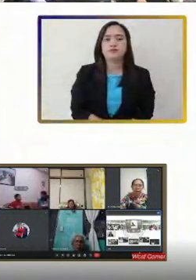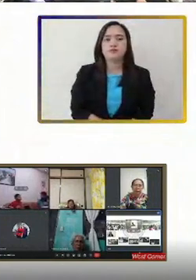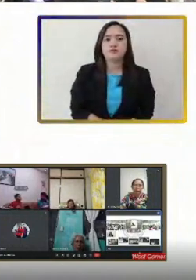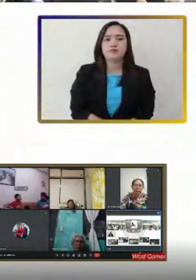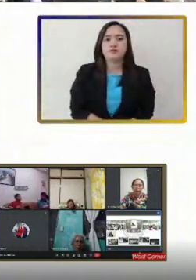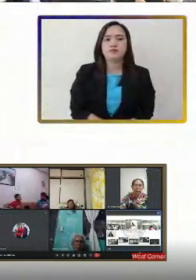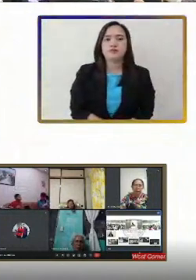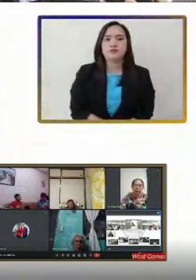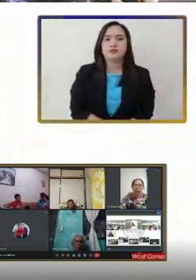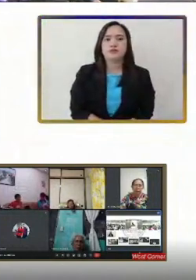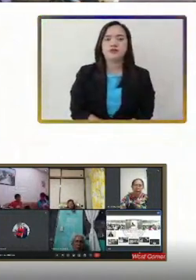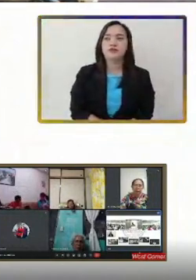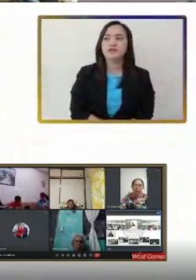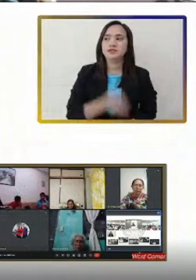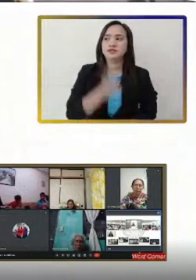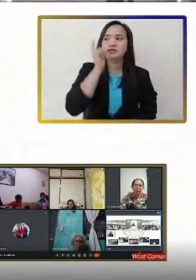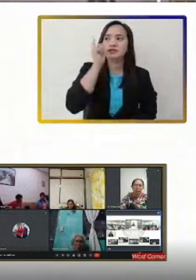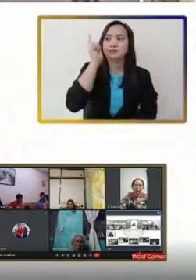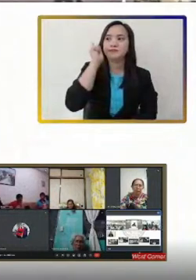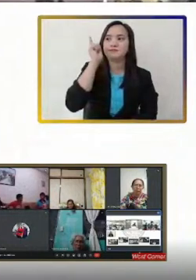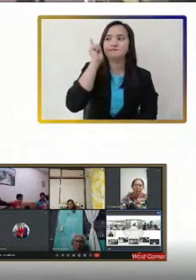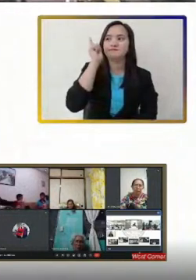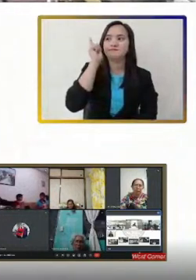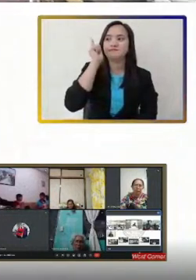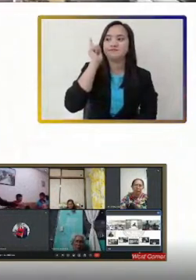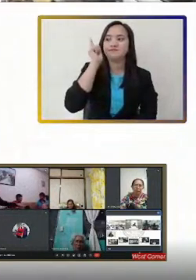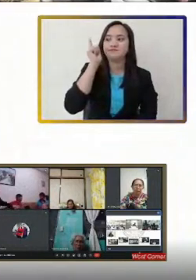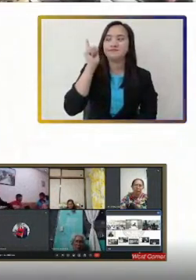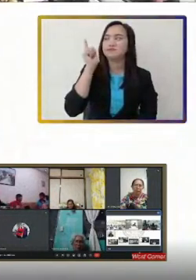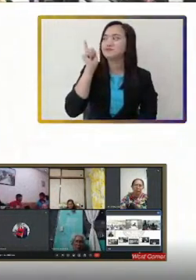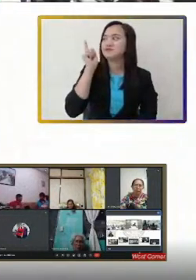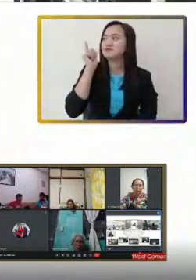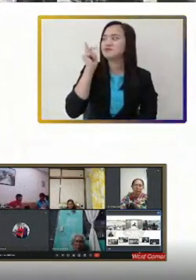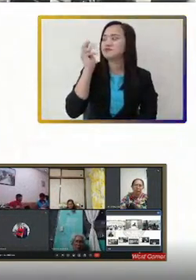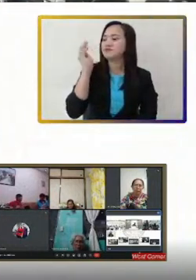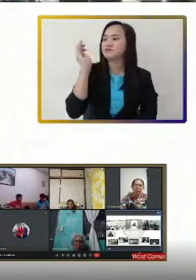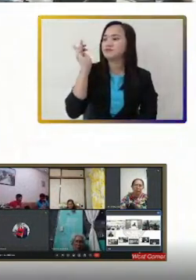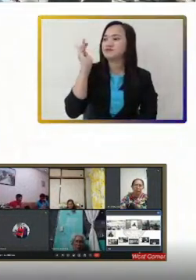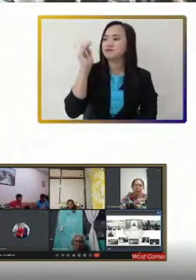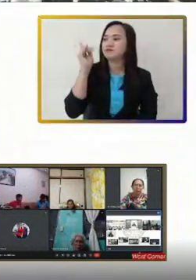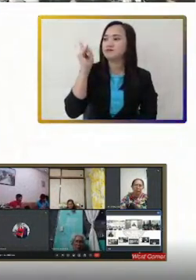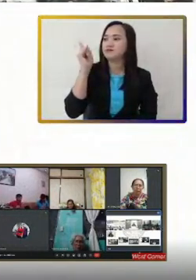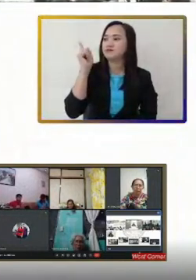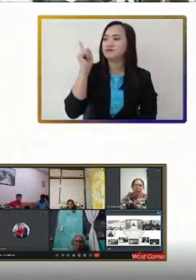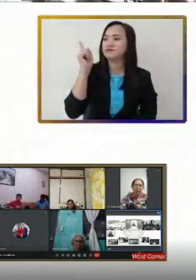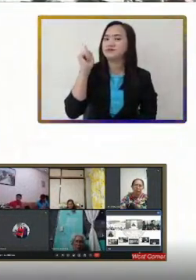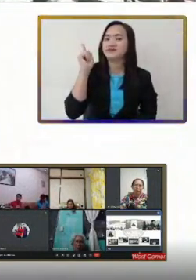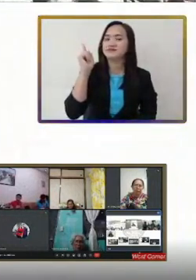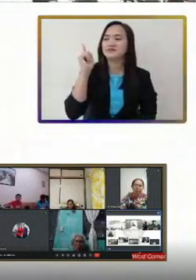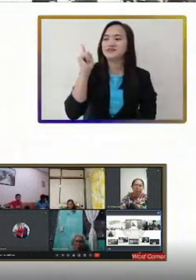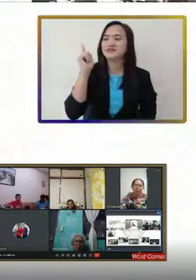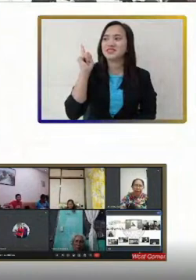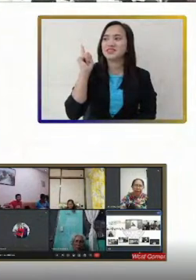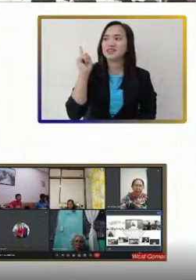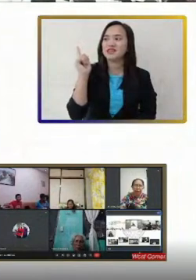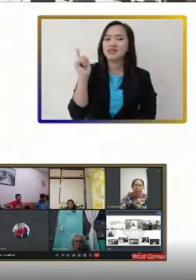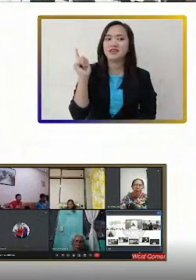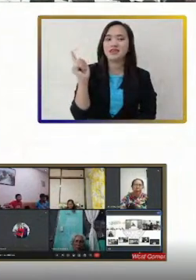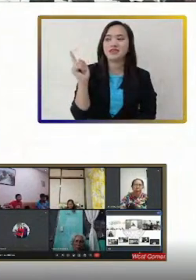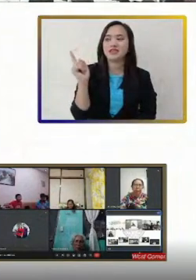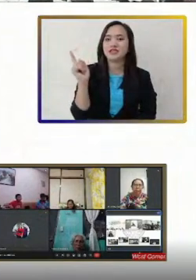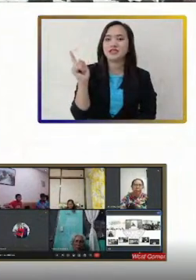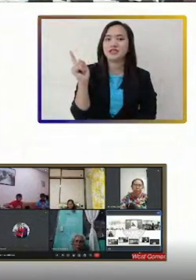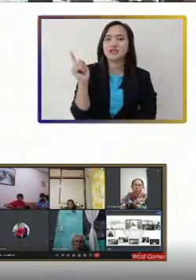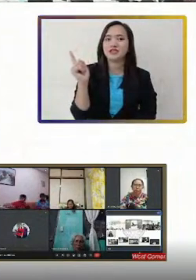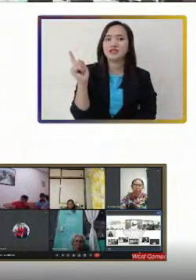6, 7, 8. Yeah, may bisita ba tayo dyan? May first time po dyan? 8 pa lang yan na dito. Tama ba ilang ko? May isa ba dyan,